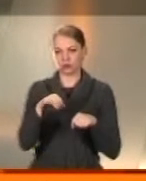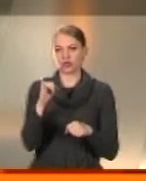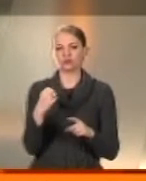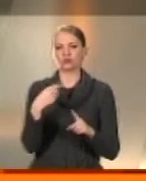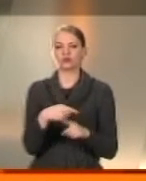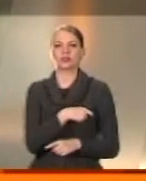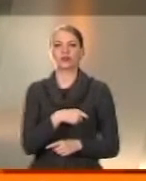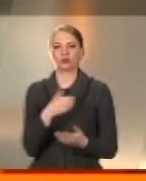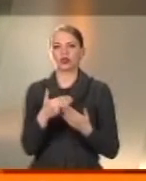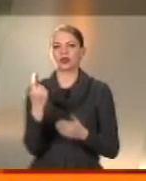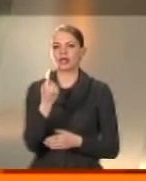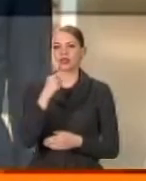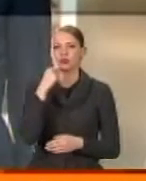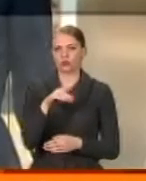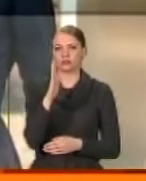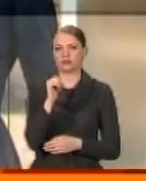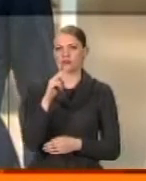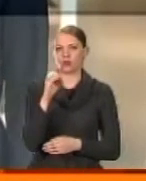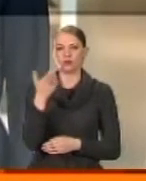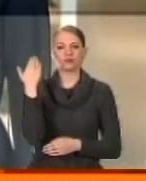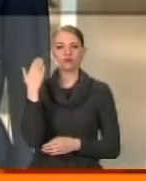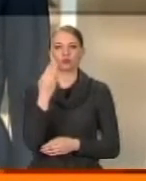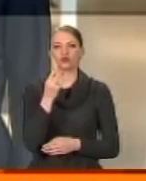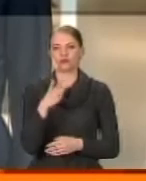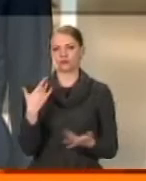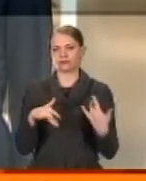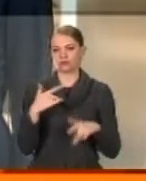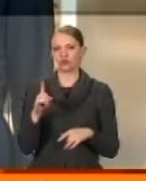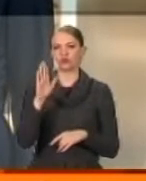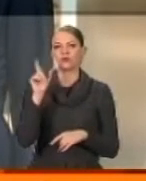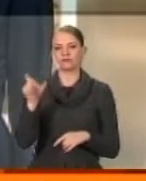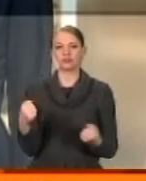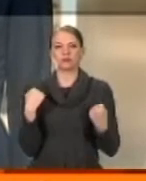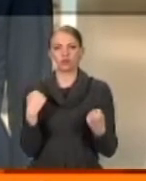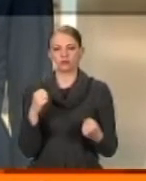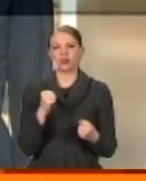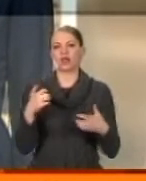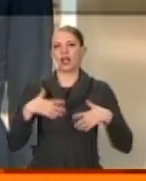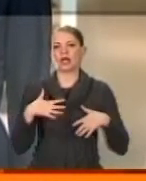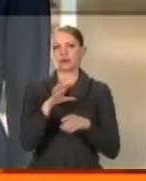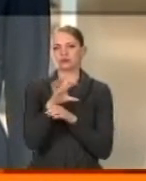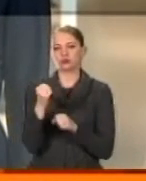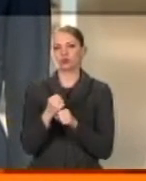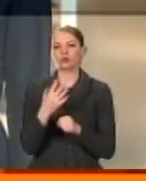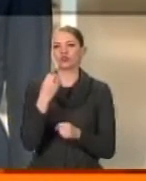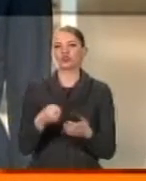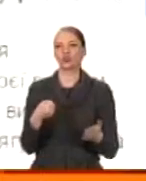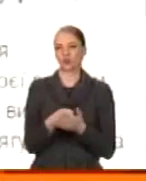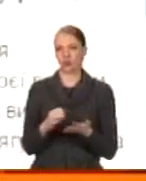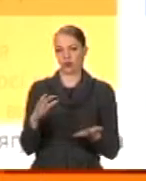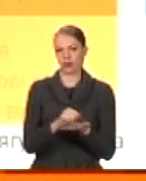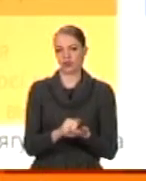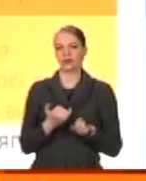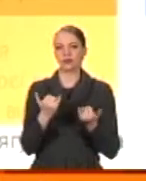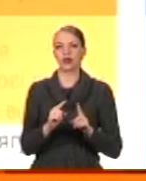і депутатом «Єдиної Росії» Валуєвим. Тоді Шевцов виправдовувався. Валуєв – спортсмен, а кримські світлини зроблені ще до анексії.